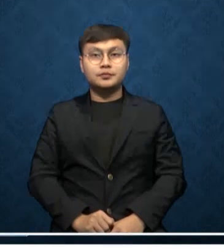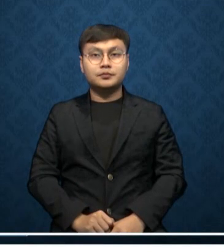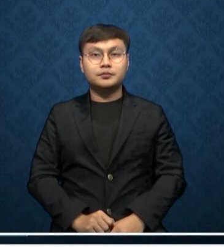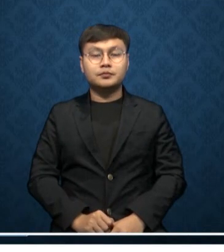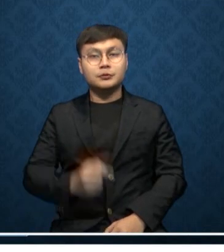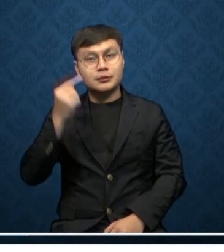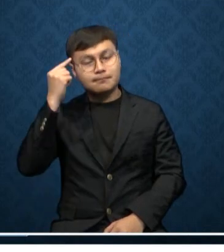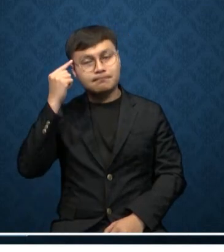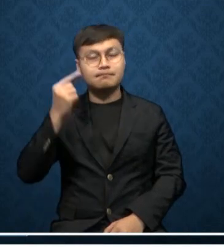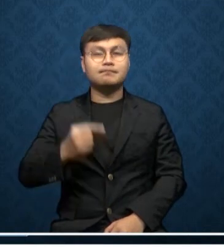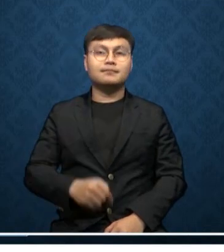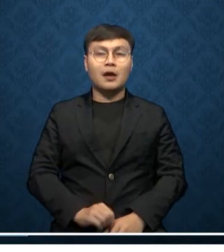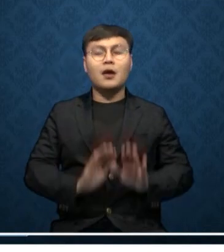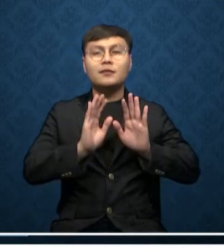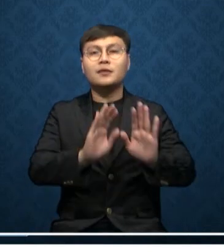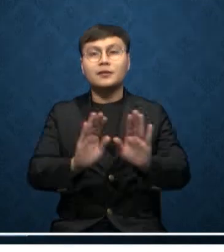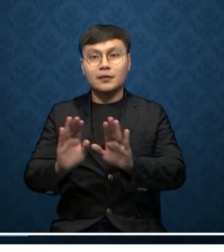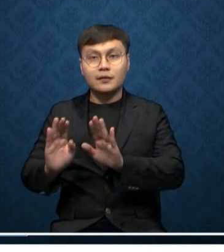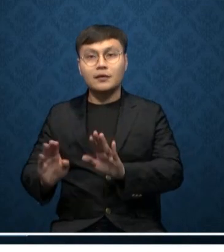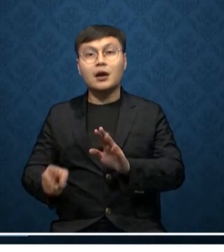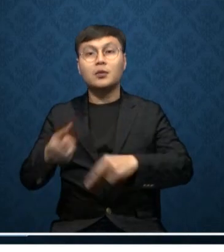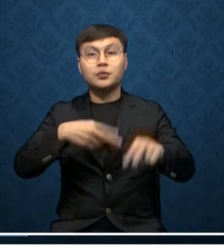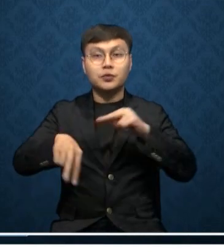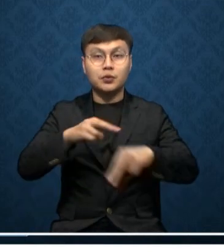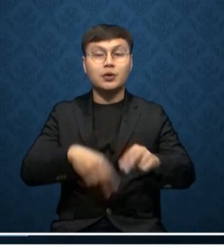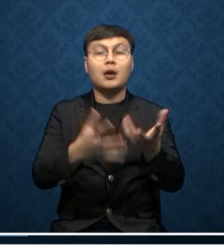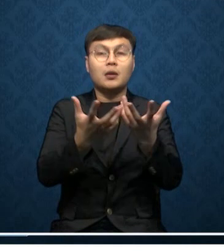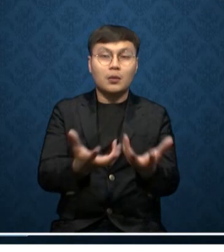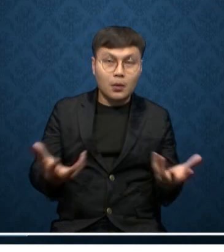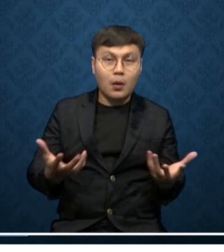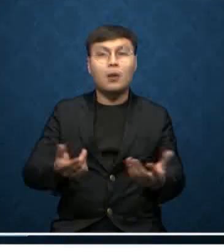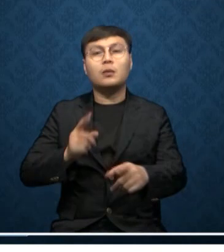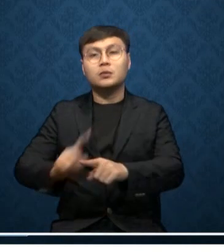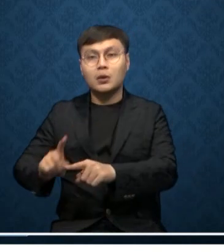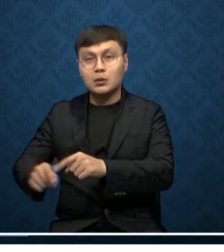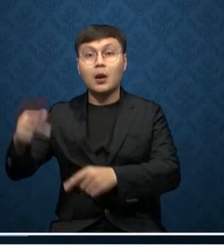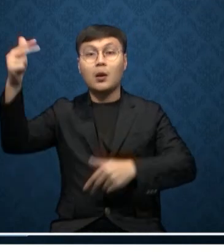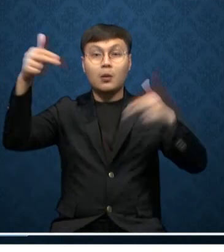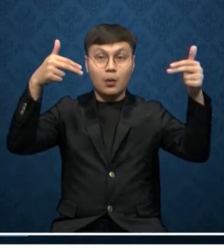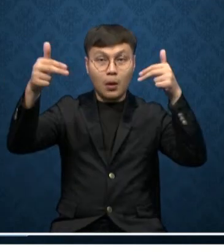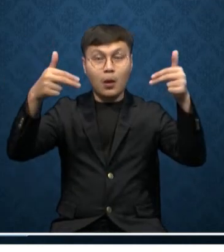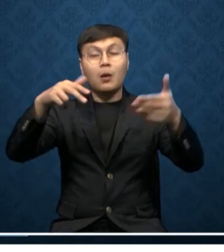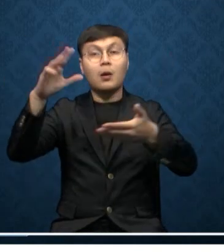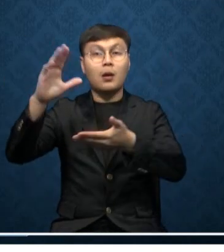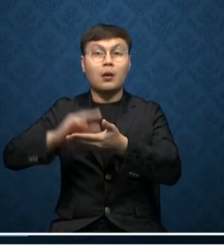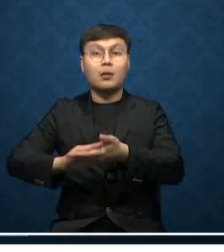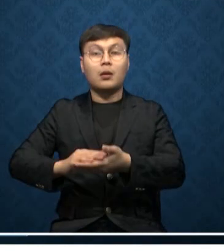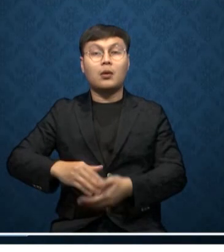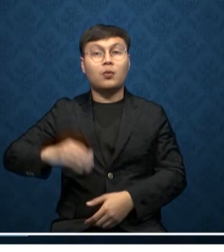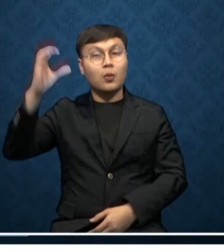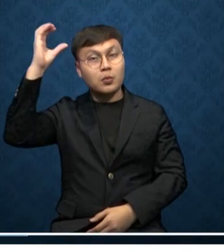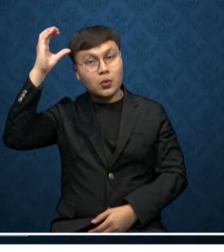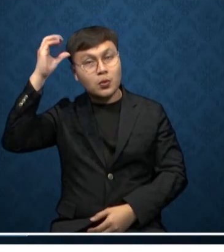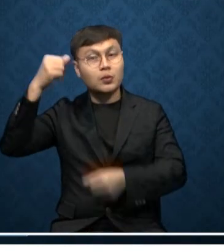นะนะครับอันนี้ต้องฝากว่าไปดูแลเครื่องไม้เครื่องมือให้ครบถ้วนกล้องต้องครบเ่อเมี่จะเก็บอย่าง